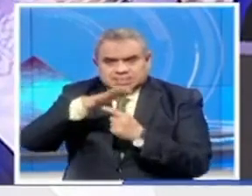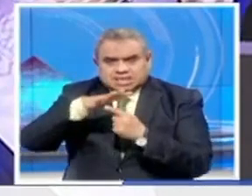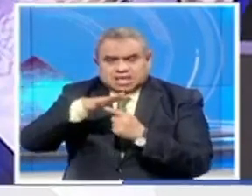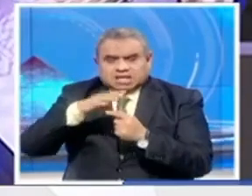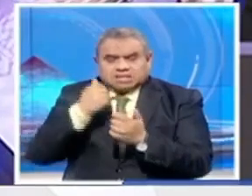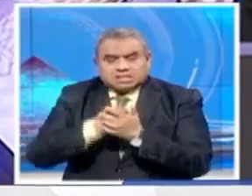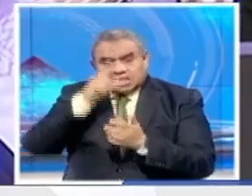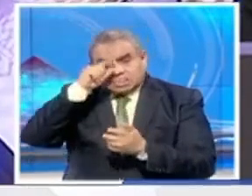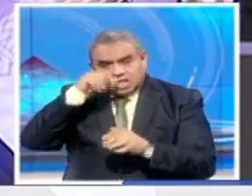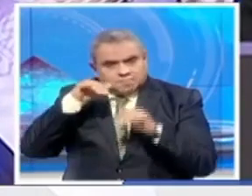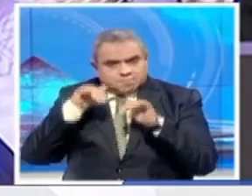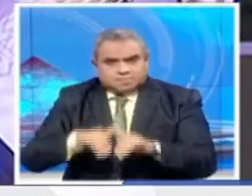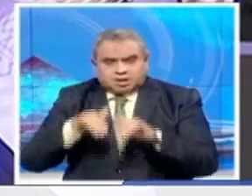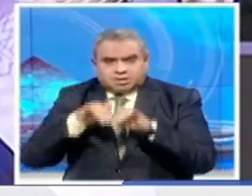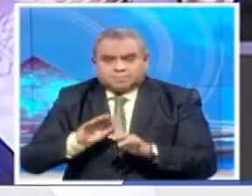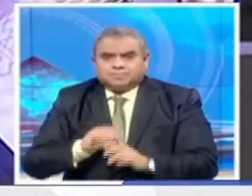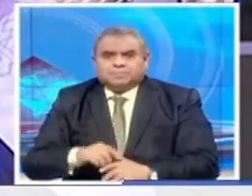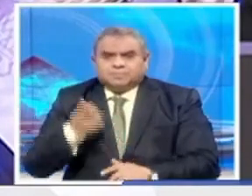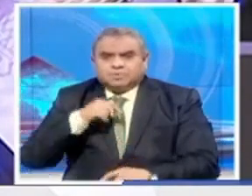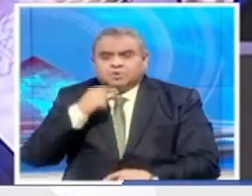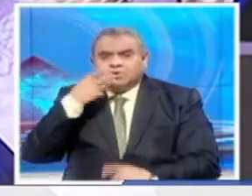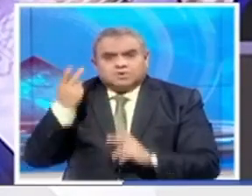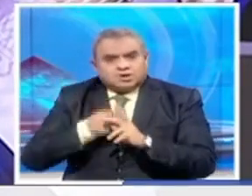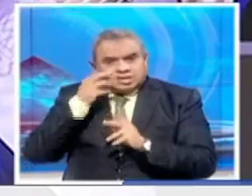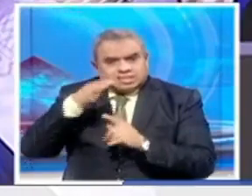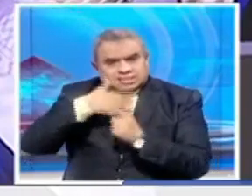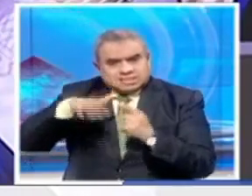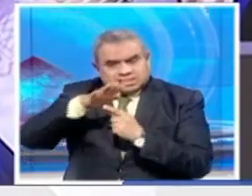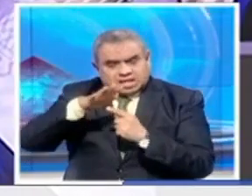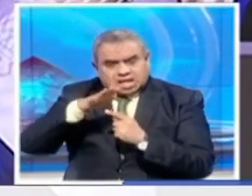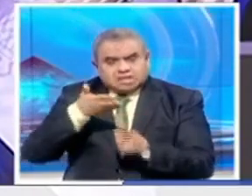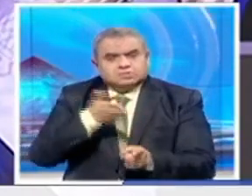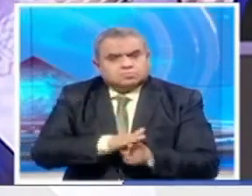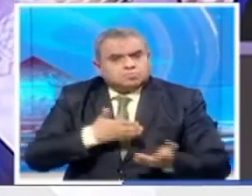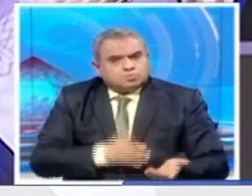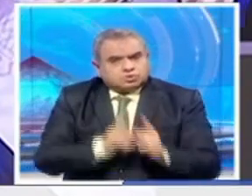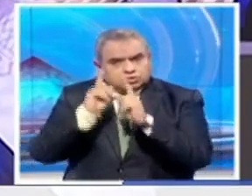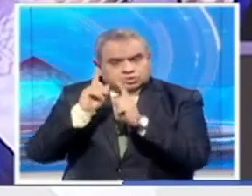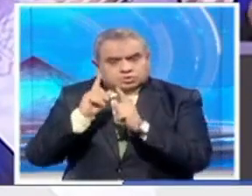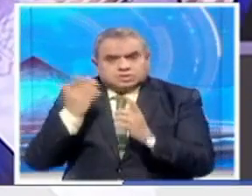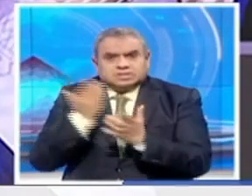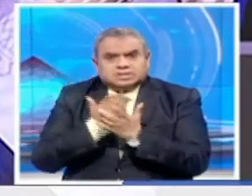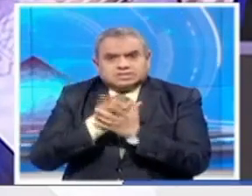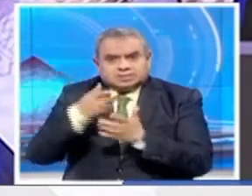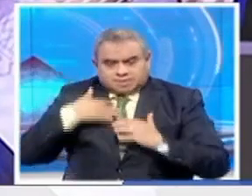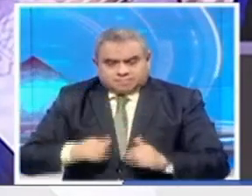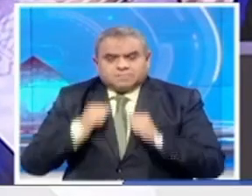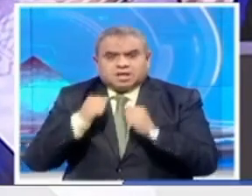في ناس ما بتنامش، وفي ناس بتموت أو بتستشهد يعني، عشان إحنا نبقى في